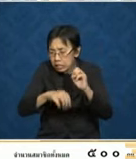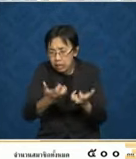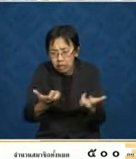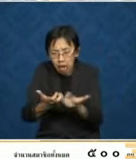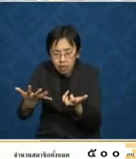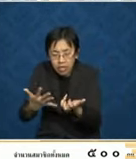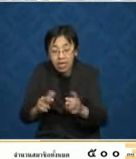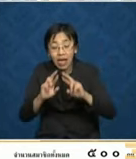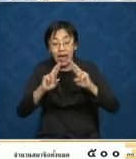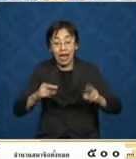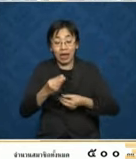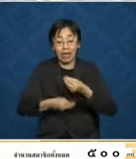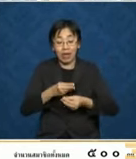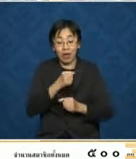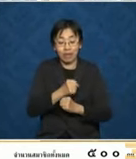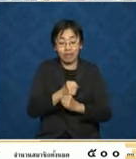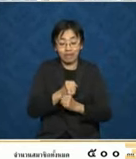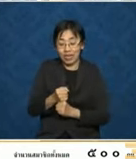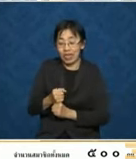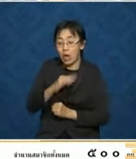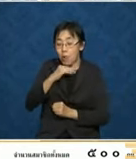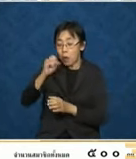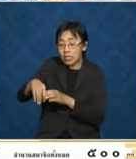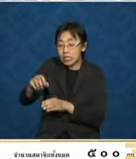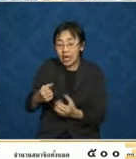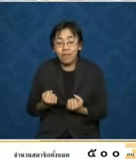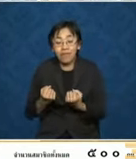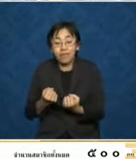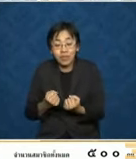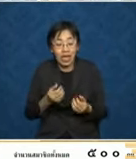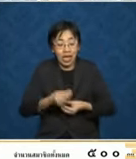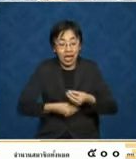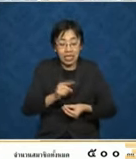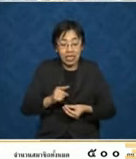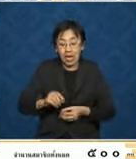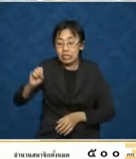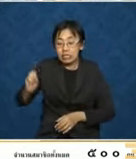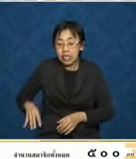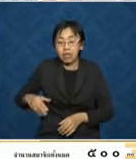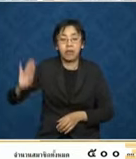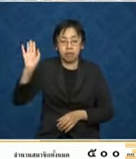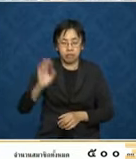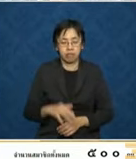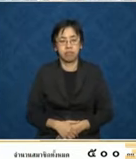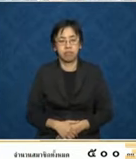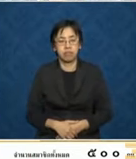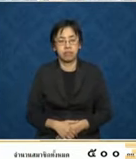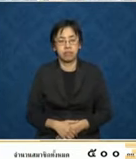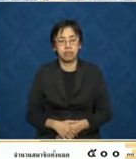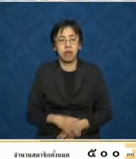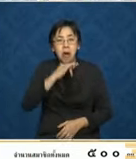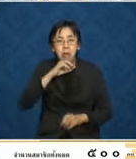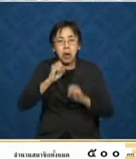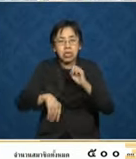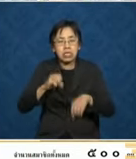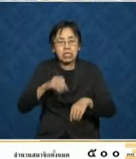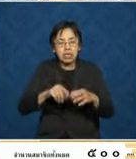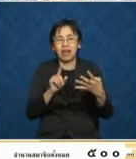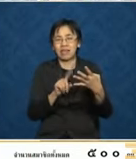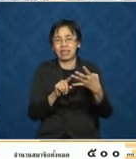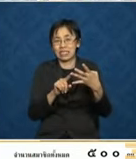เหล่านี้ก็ทำได้เพียงจอดตรงไหนขายตรงไหนก็ทิ้งตรงนั้นอีกแล้วครับแต่ขยะที่น่าจับตาน